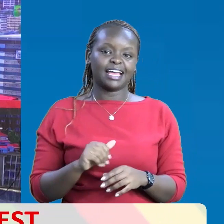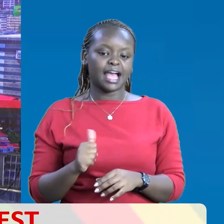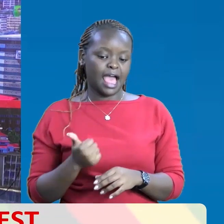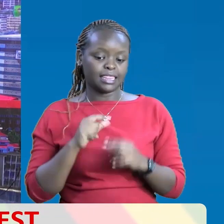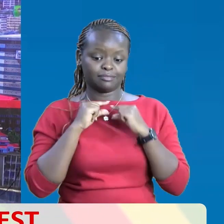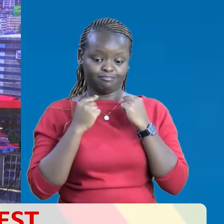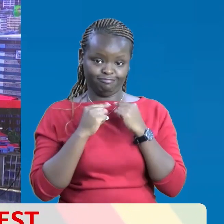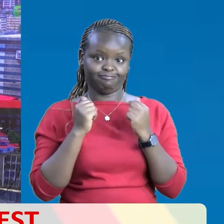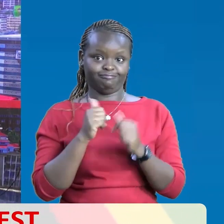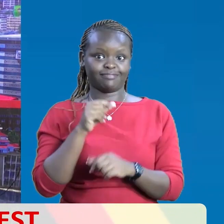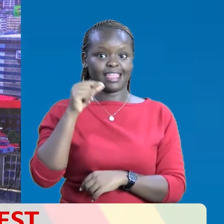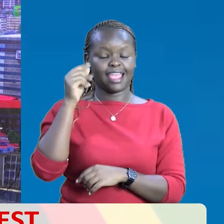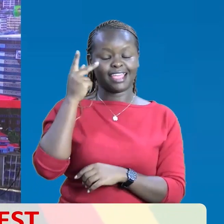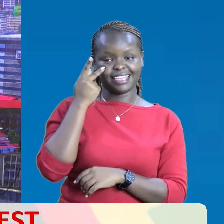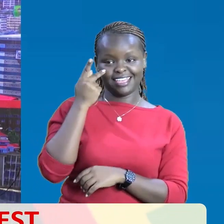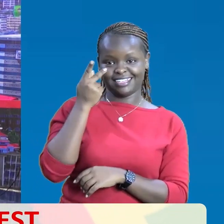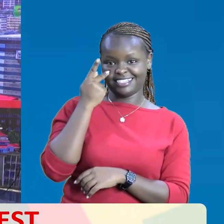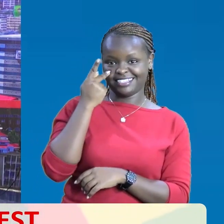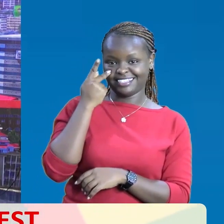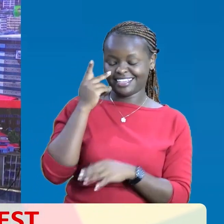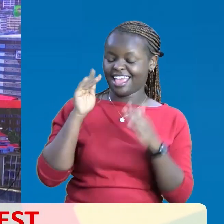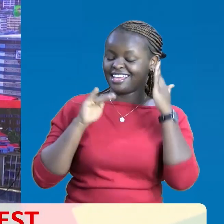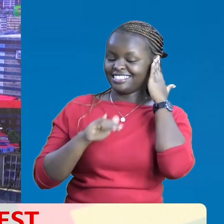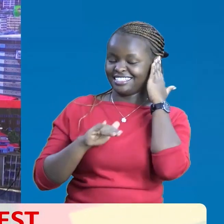and still rush to go. On the one side to score.